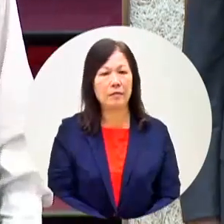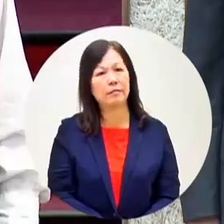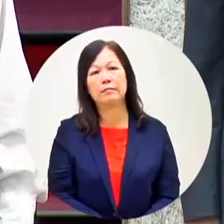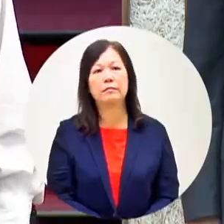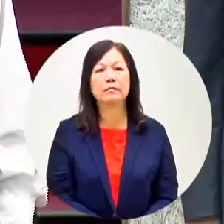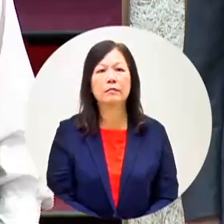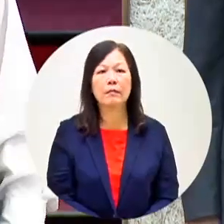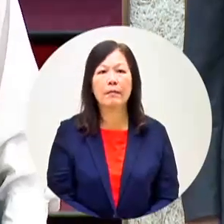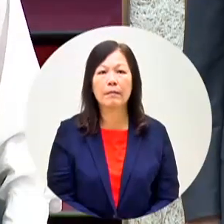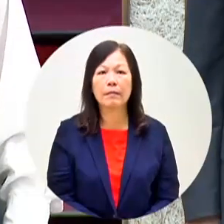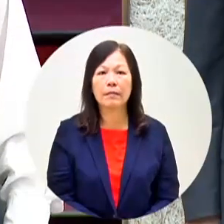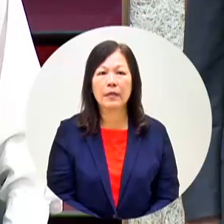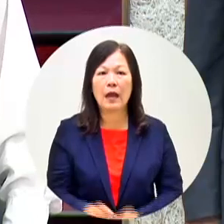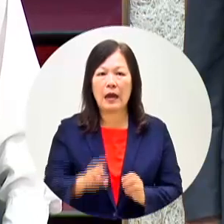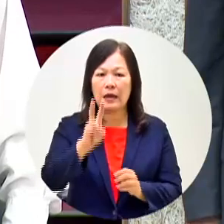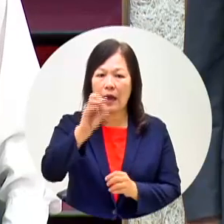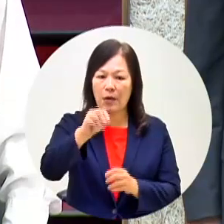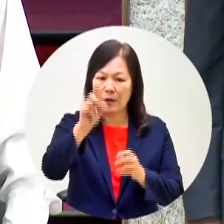21,872个人呢？